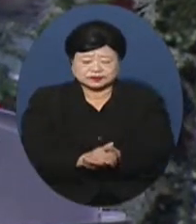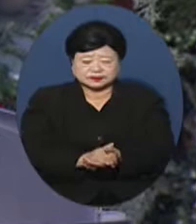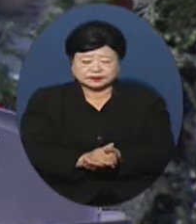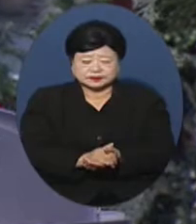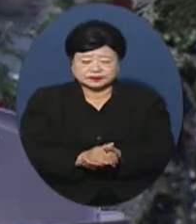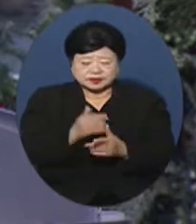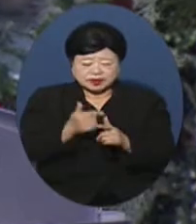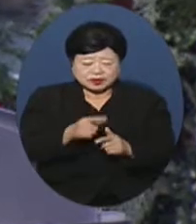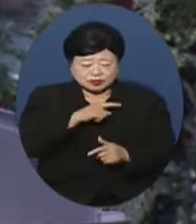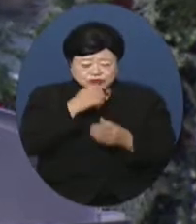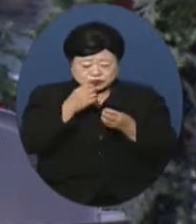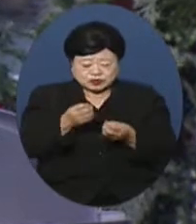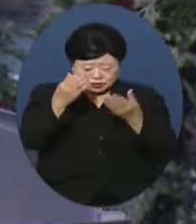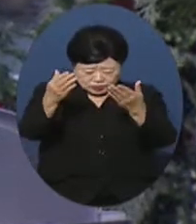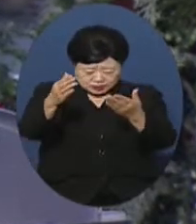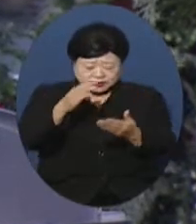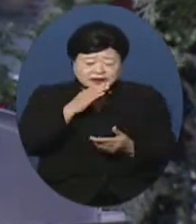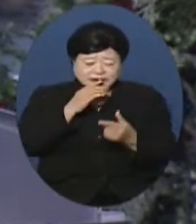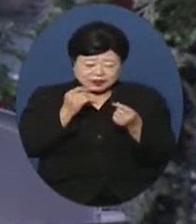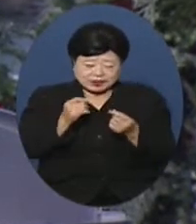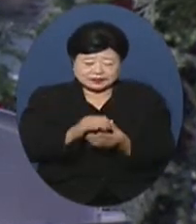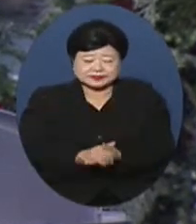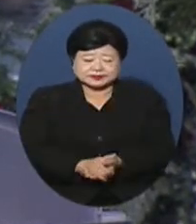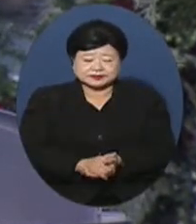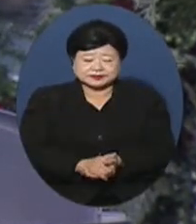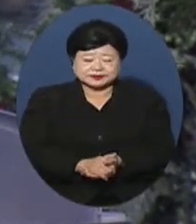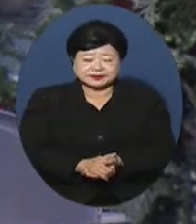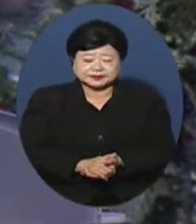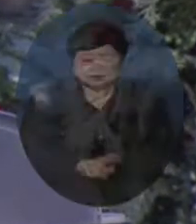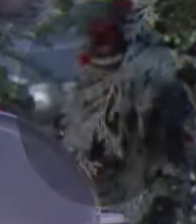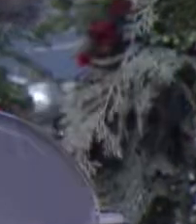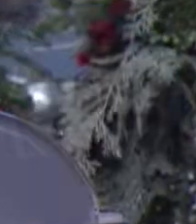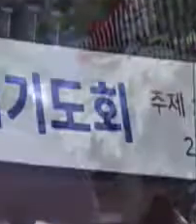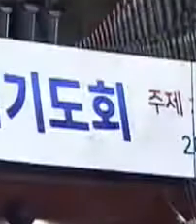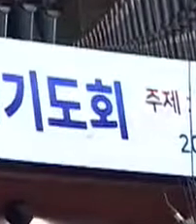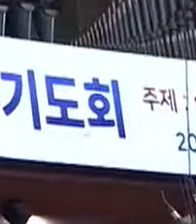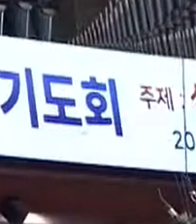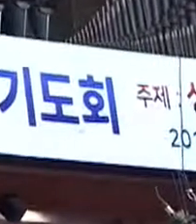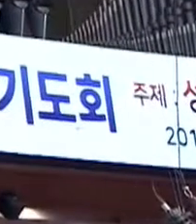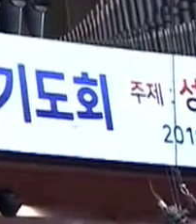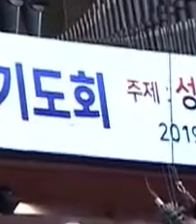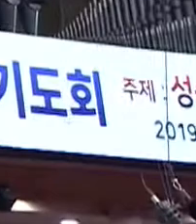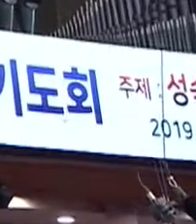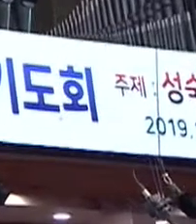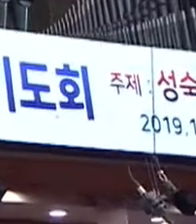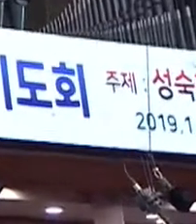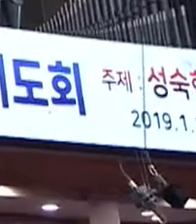scm 을 믿습니다 예 으 아